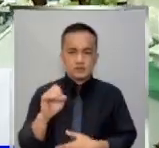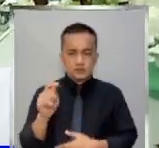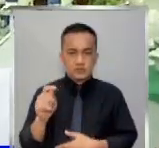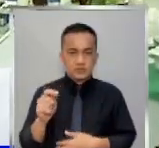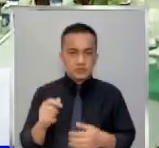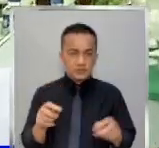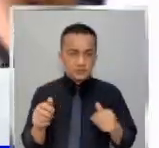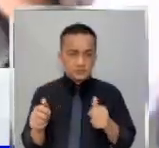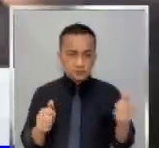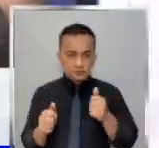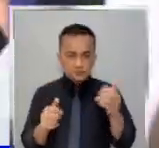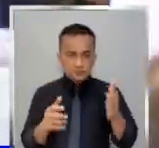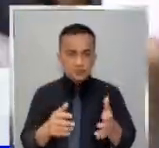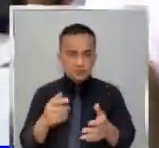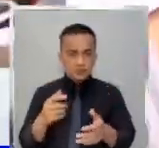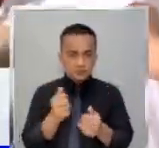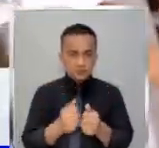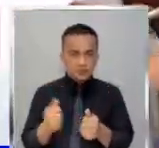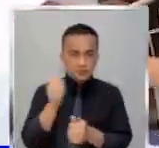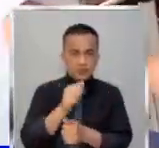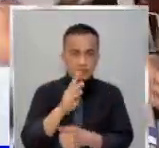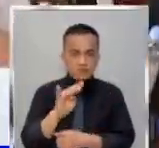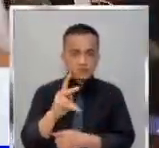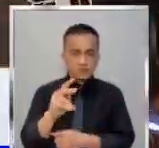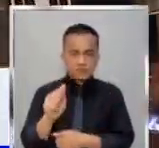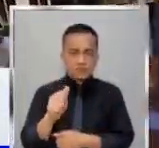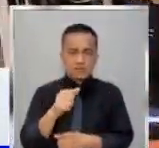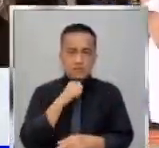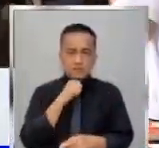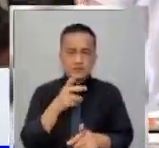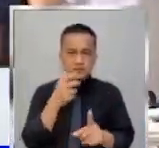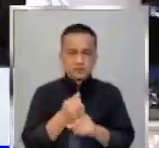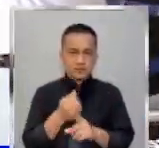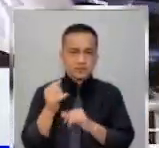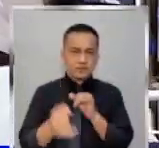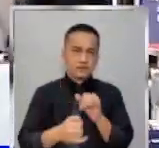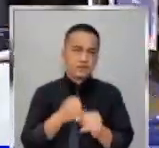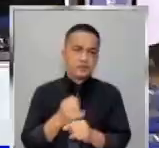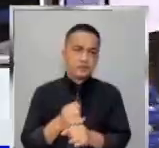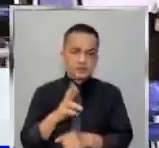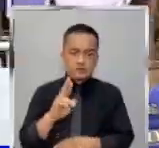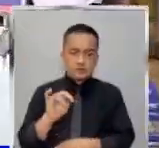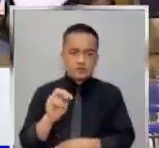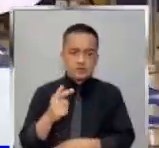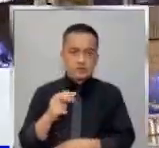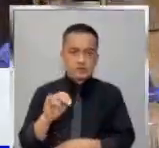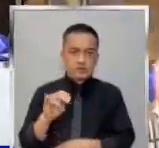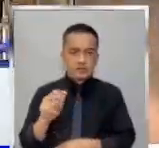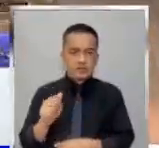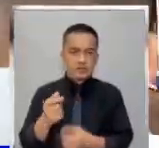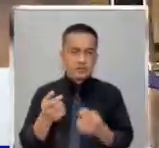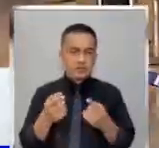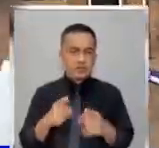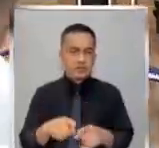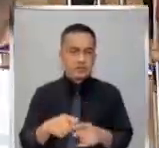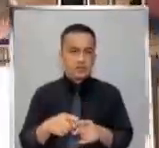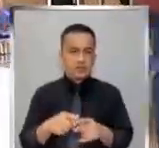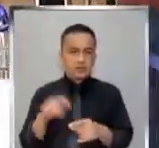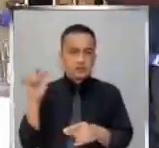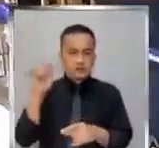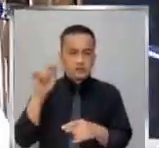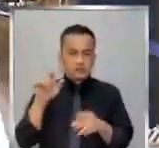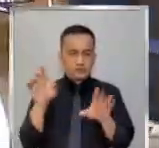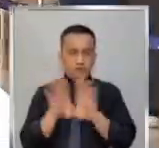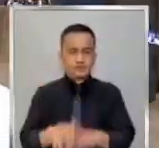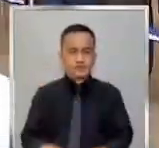Secretary Jaime Bautista, hindi naman makakaapekto sa international rating ng NAIA ang nangyaring airspace shutdown. Yung naging problema naman,